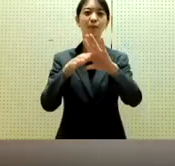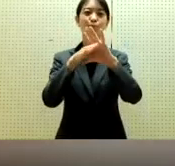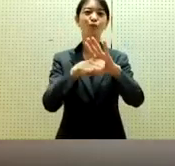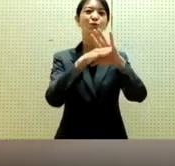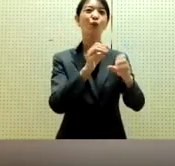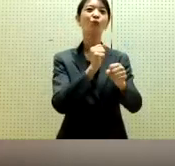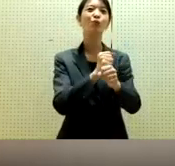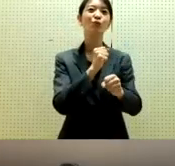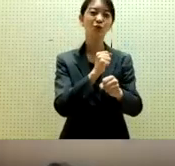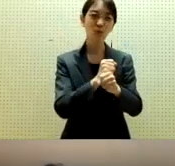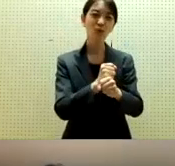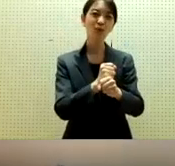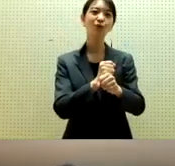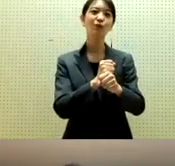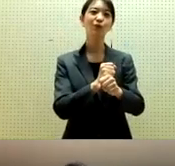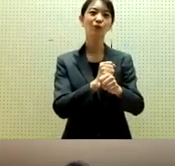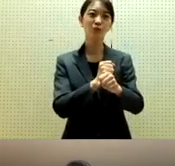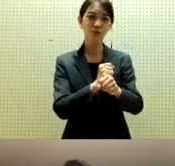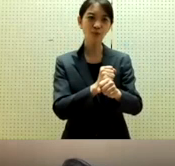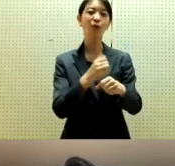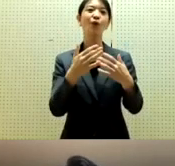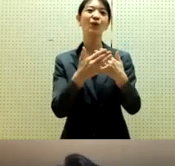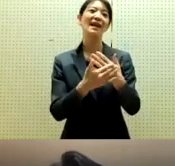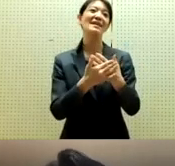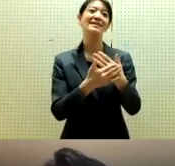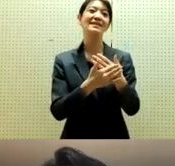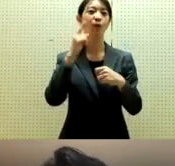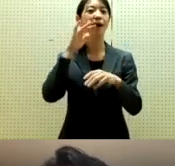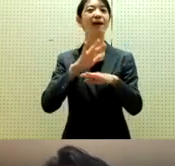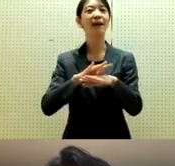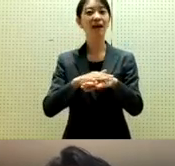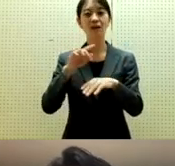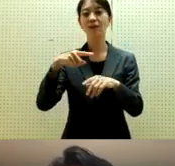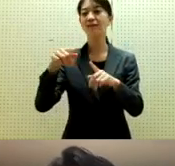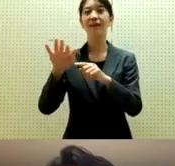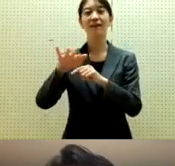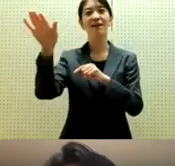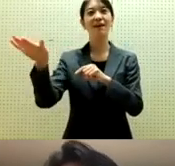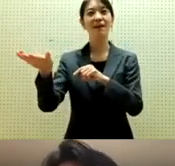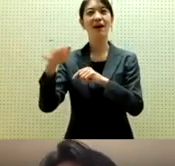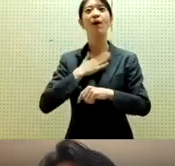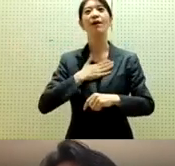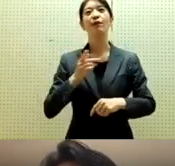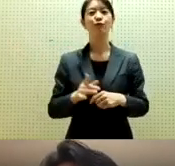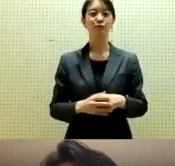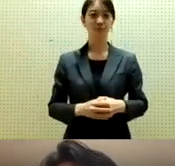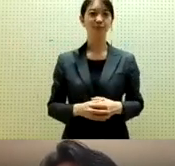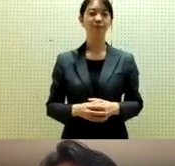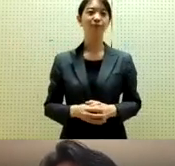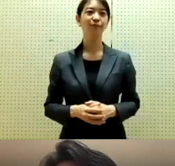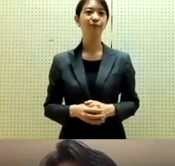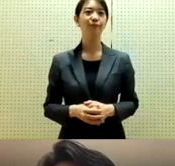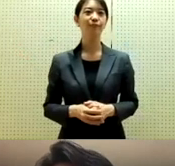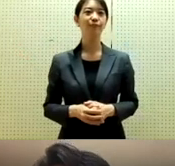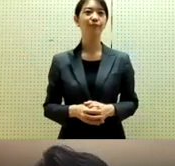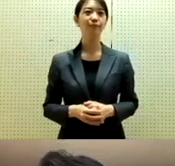見失ってないんだろうなと思いました。それゆえの実践なんだろうなと思うと本当に素敵だなと思うんです。でこ